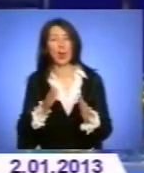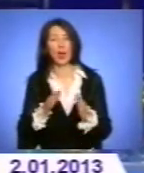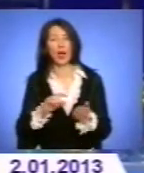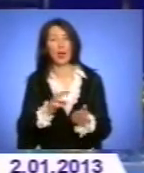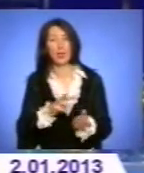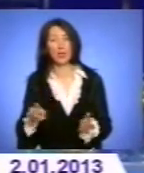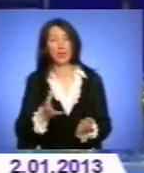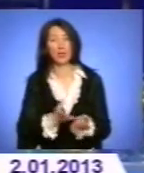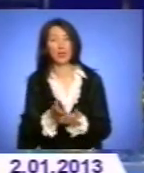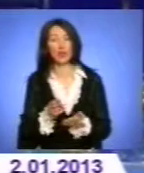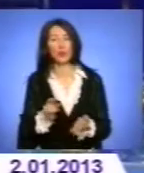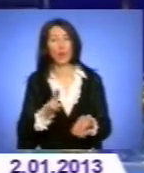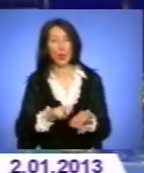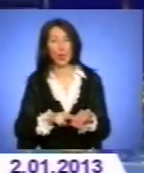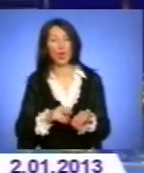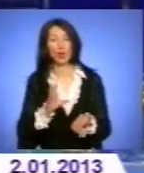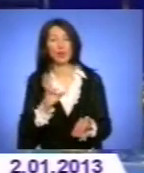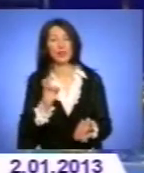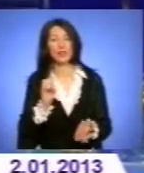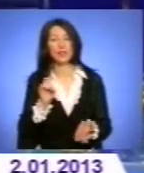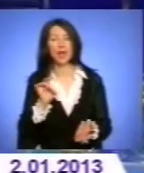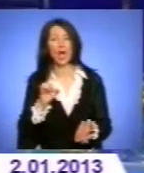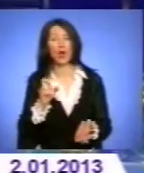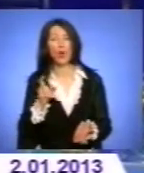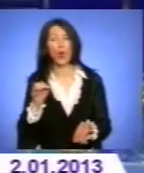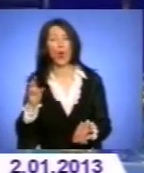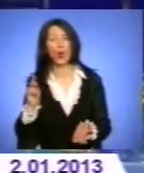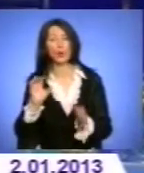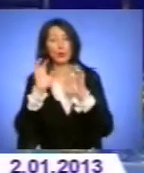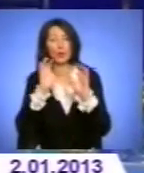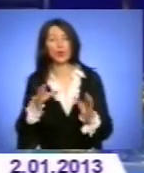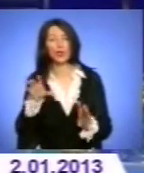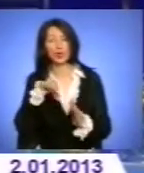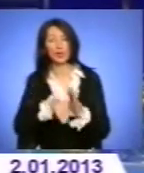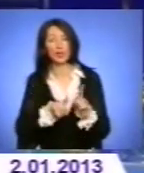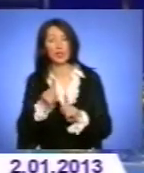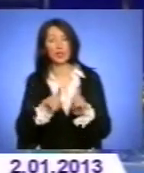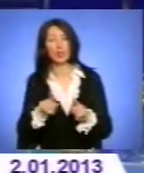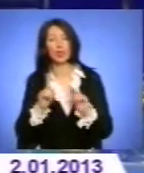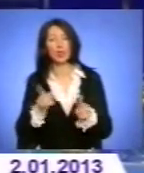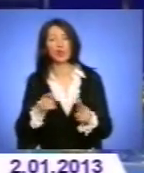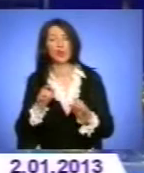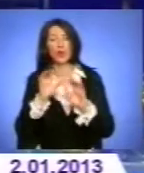на нерухомість. Про закони, що вносять зміни до чинного законодавства у сфері земельних відносин,